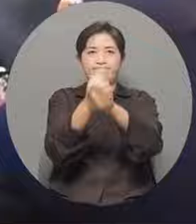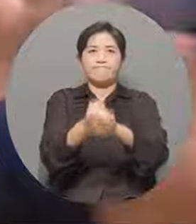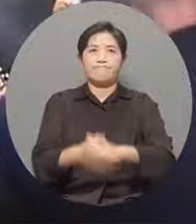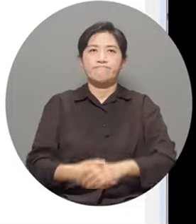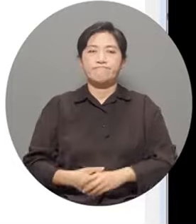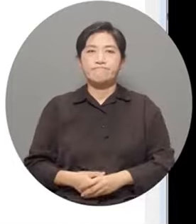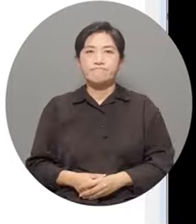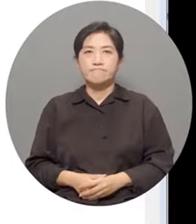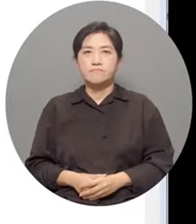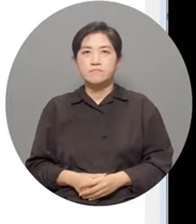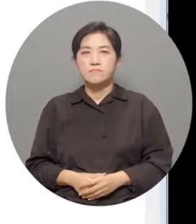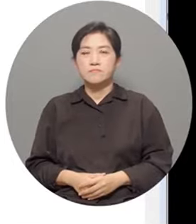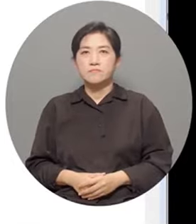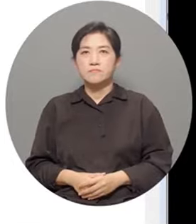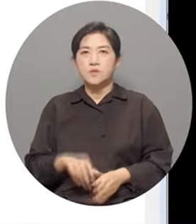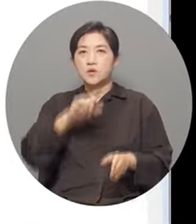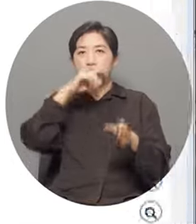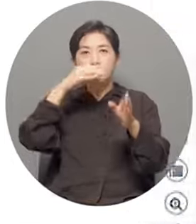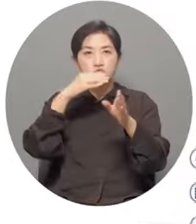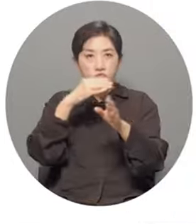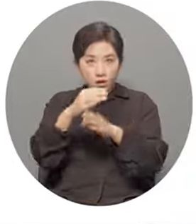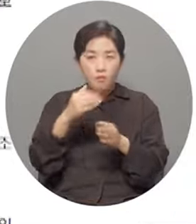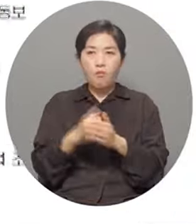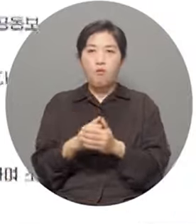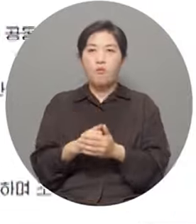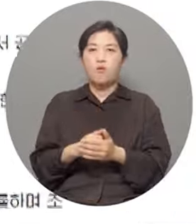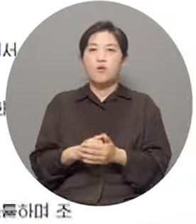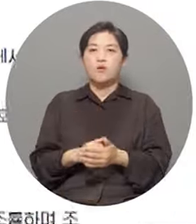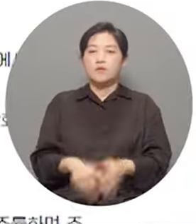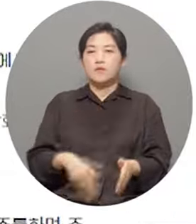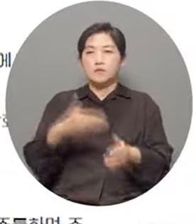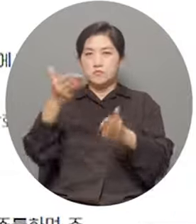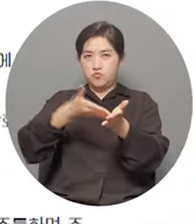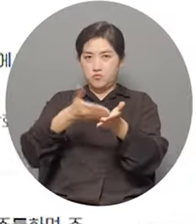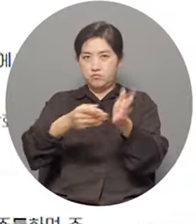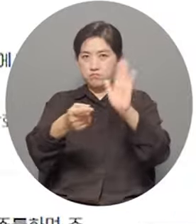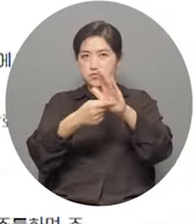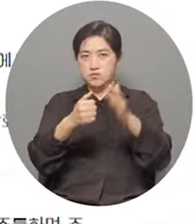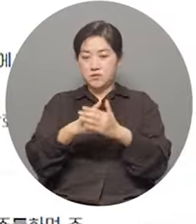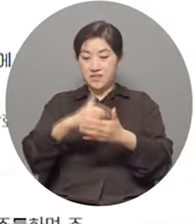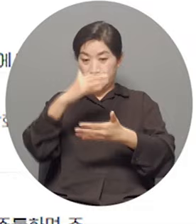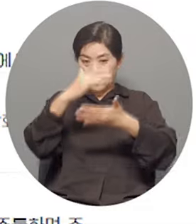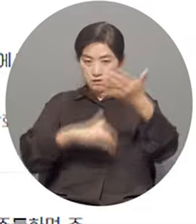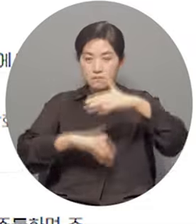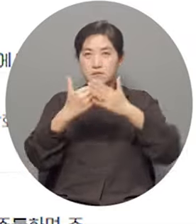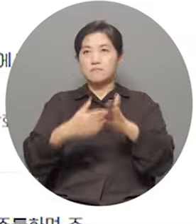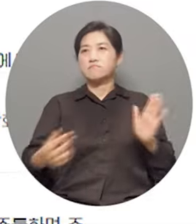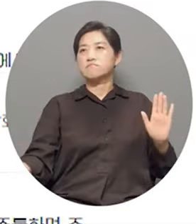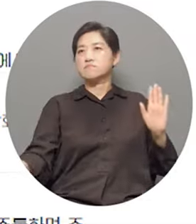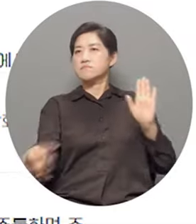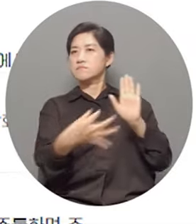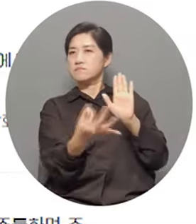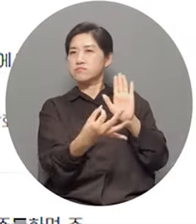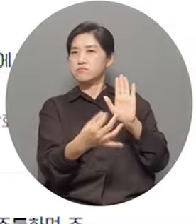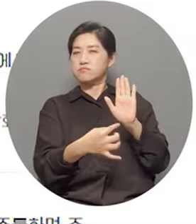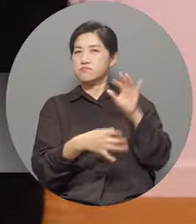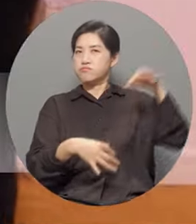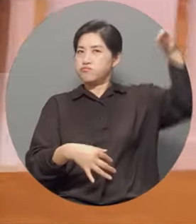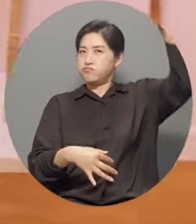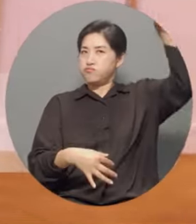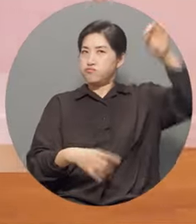같습니다. 북한은 이례적으로 조선중앙통신을 통해 조약 전문을 과시하듯 신속하게